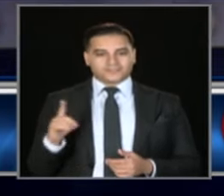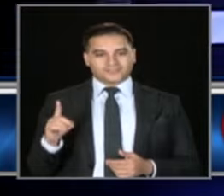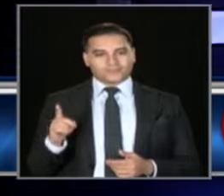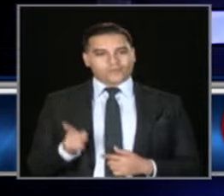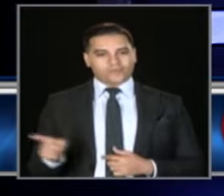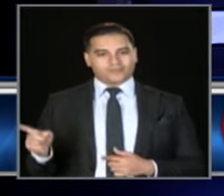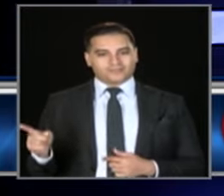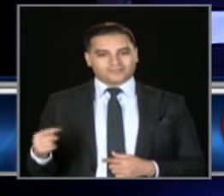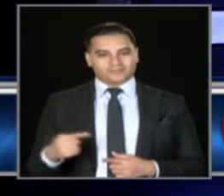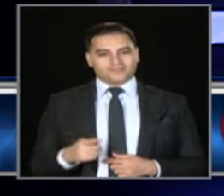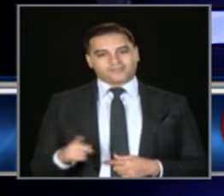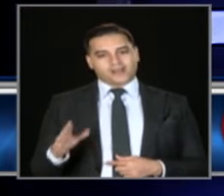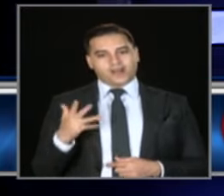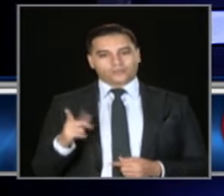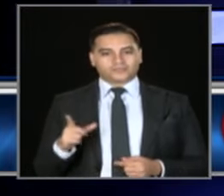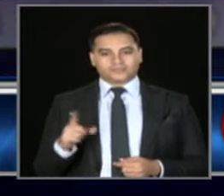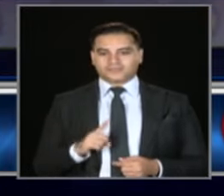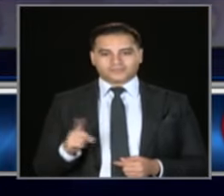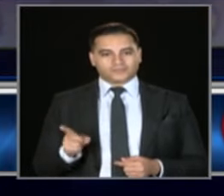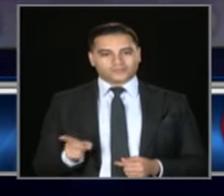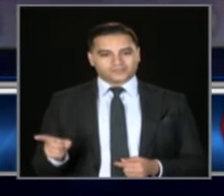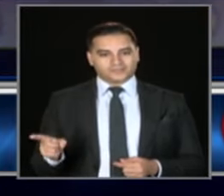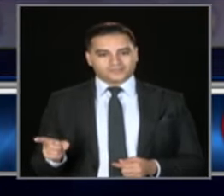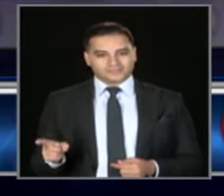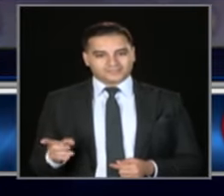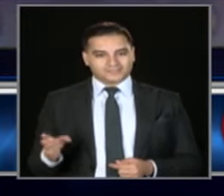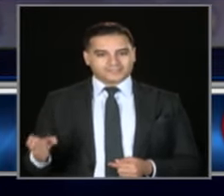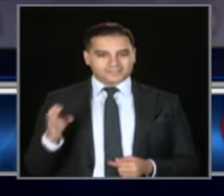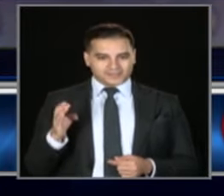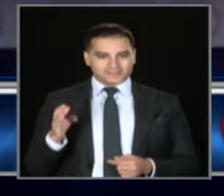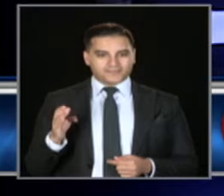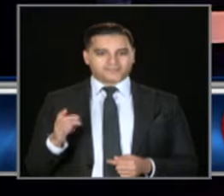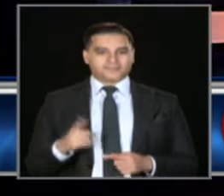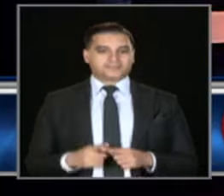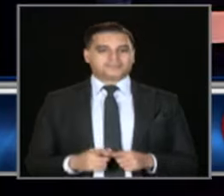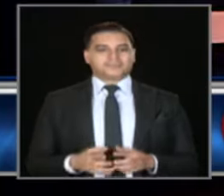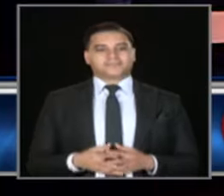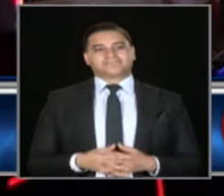ما حصلش. طب لو صح؟ ما حصلش برضو. برضو؟ إجابة خاطئة.